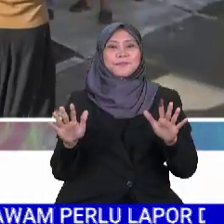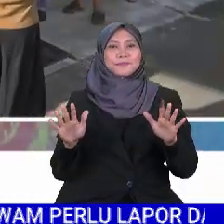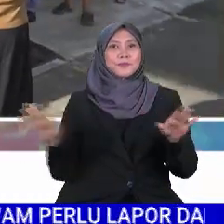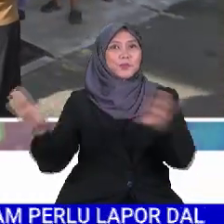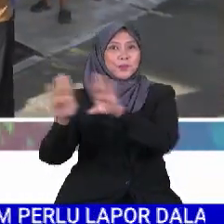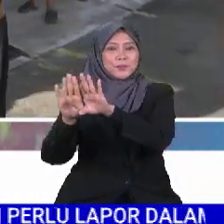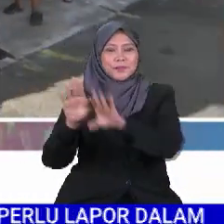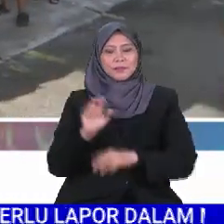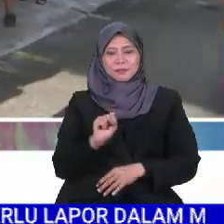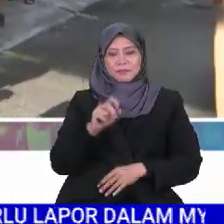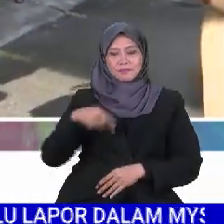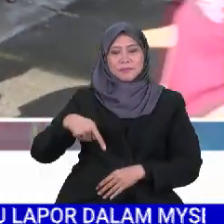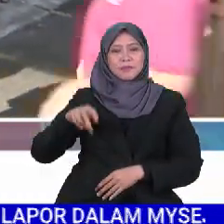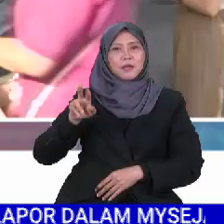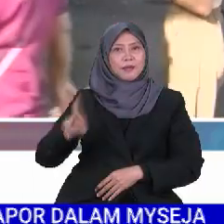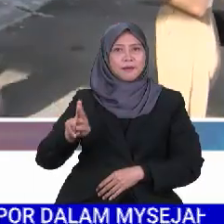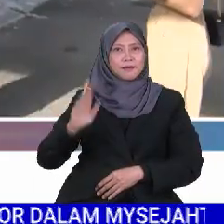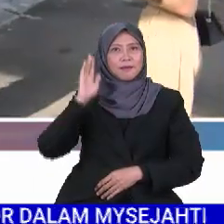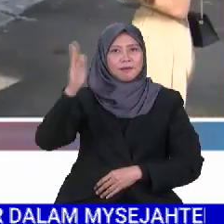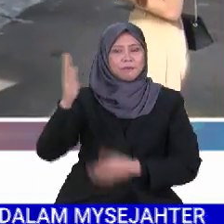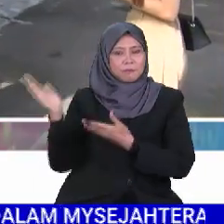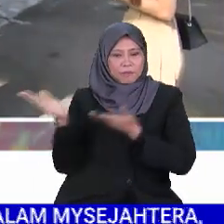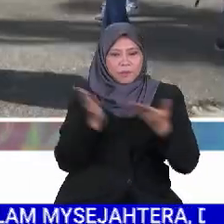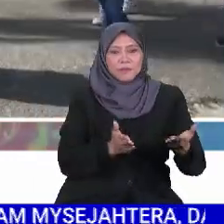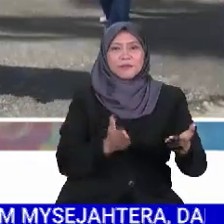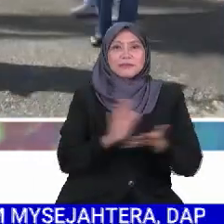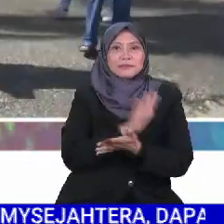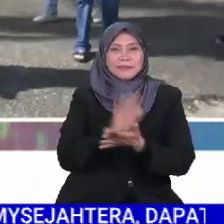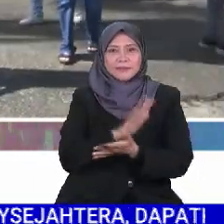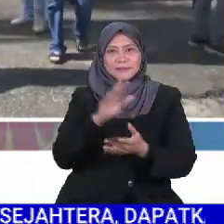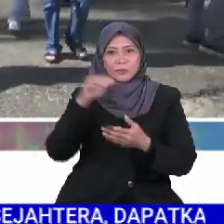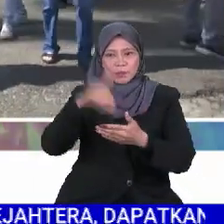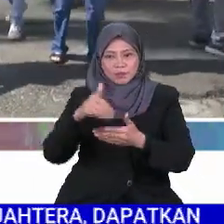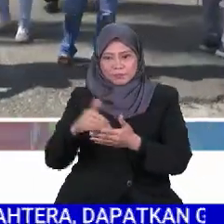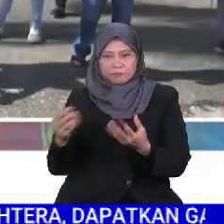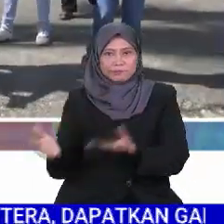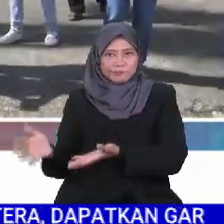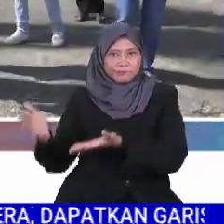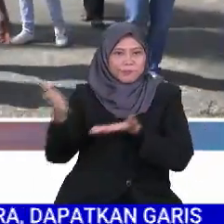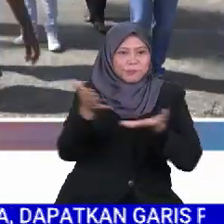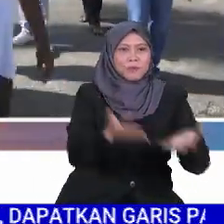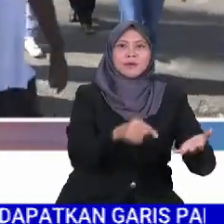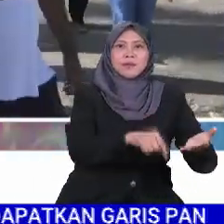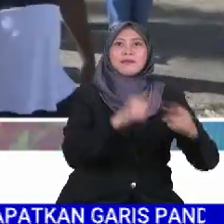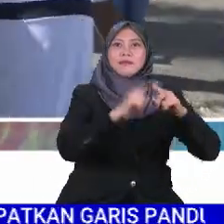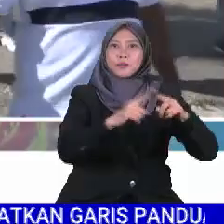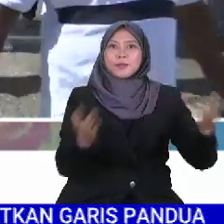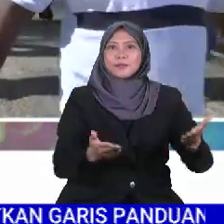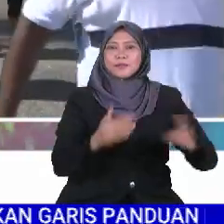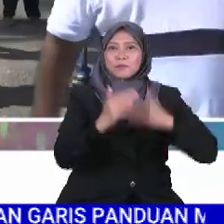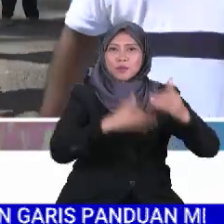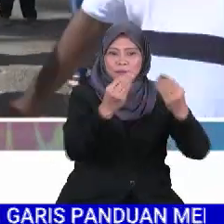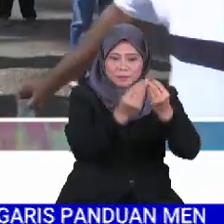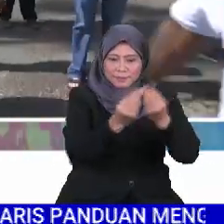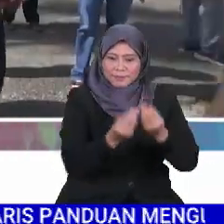tersebut, pihak SPR akan membawa kertas undi dari 20 pusat mengundi dalam parlimen ini ke Dewan ini untuk proses